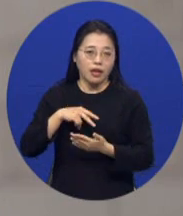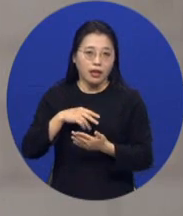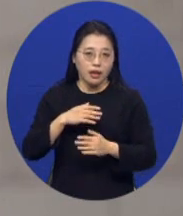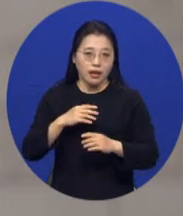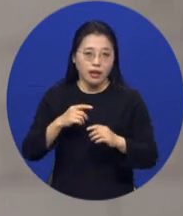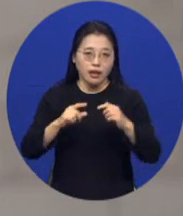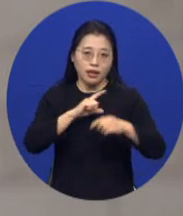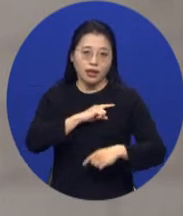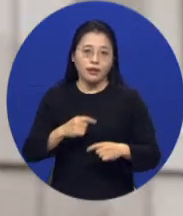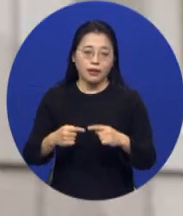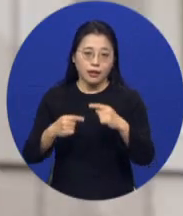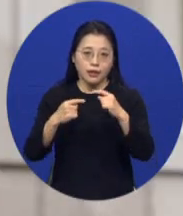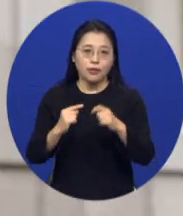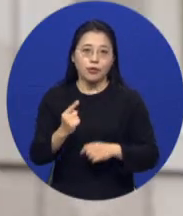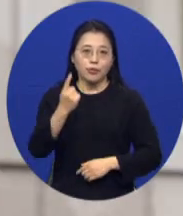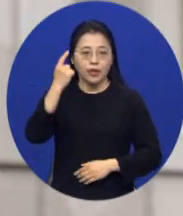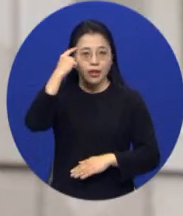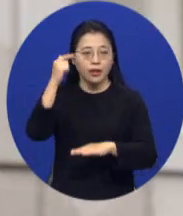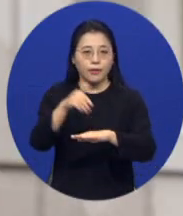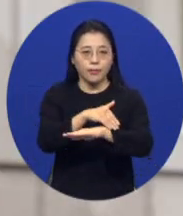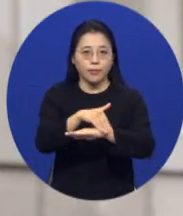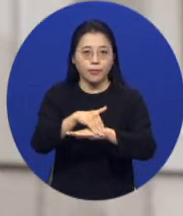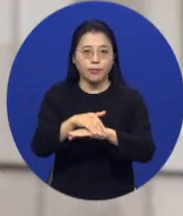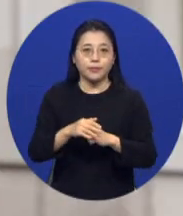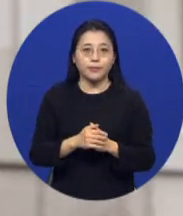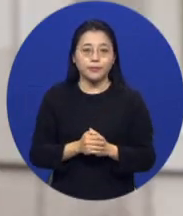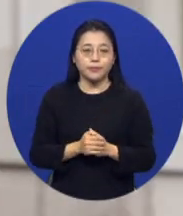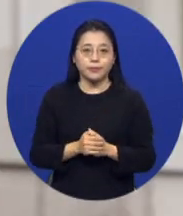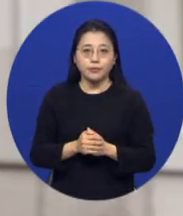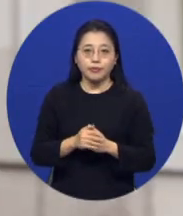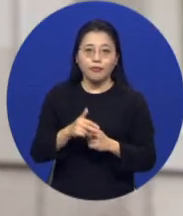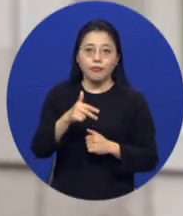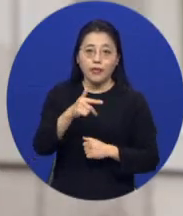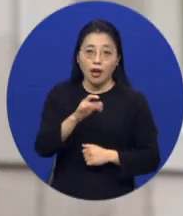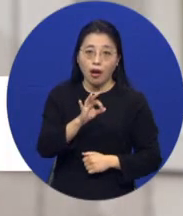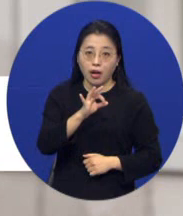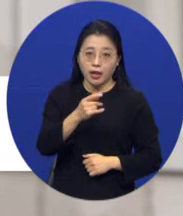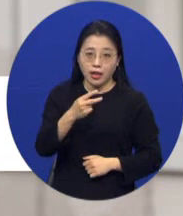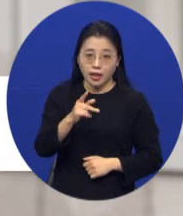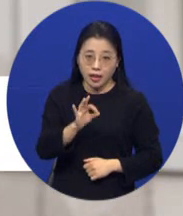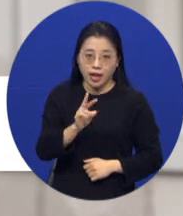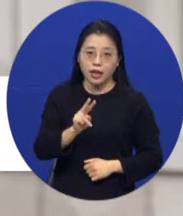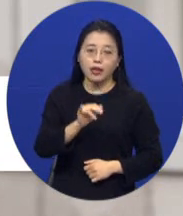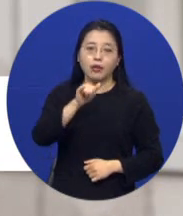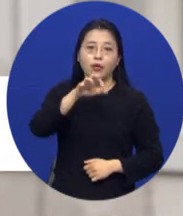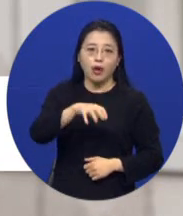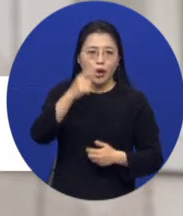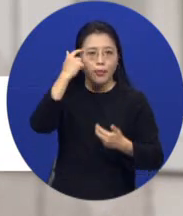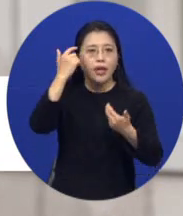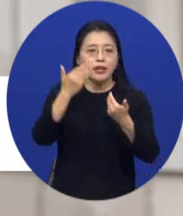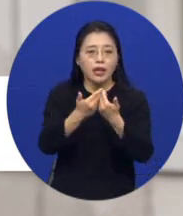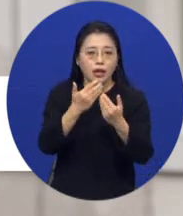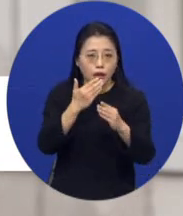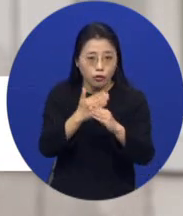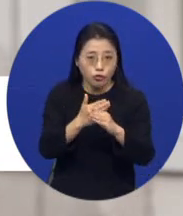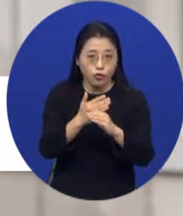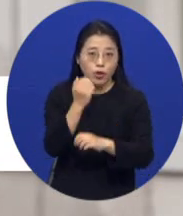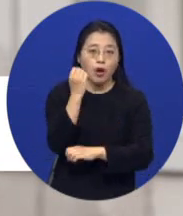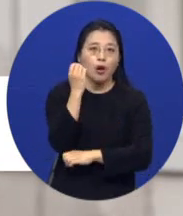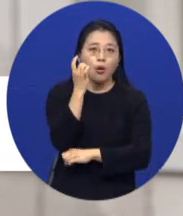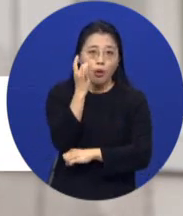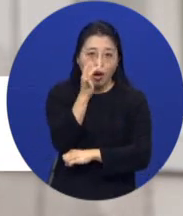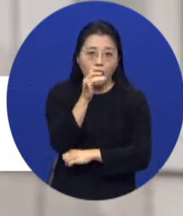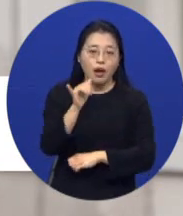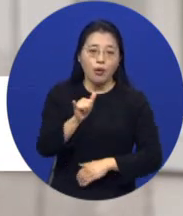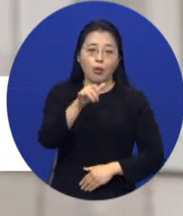나가는 과정입니다 정의당은 제주 제2공항 건설은 반대하고요 기존 제주공항을 확장해야